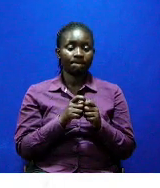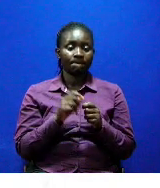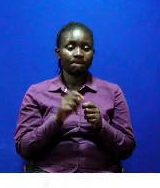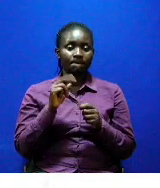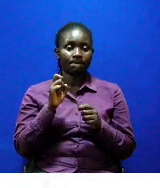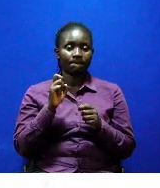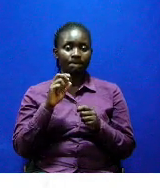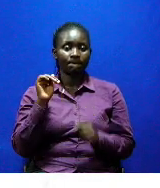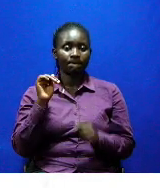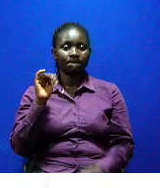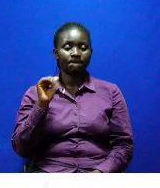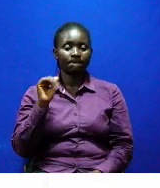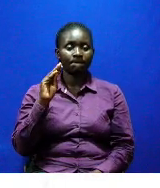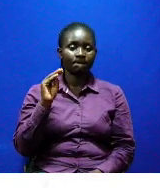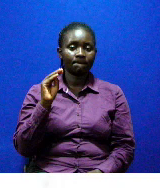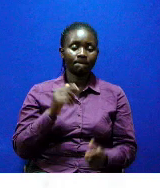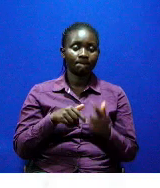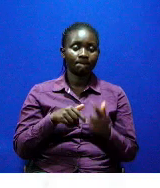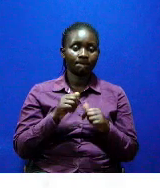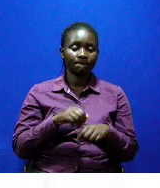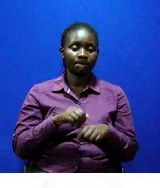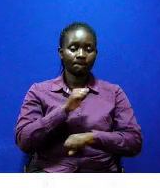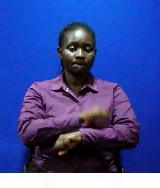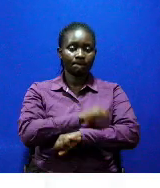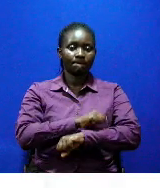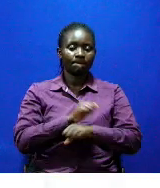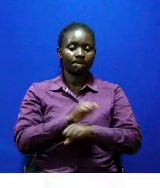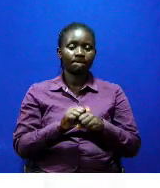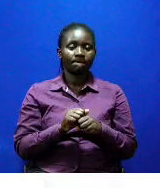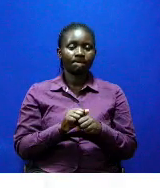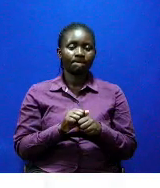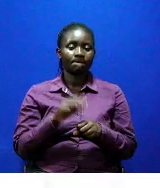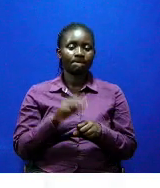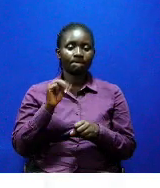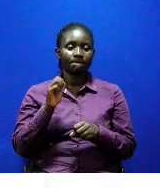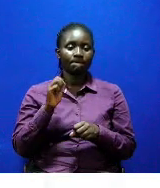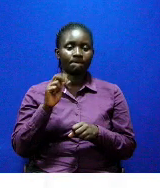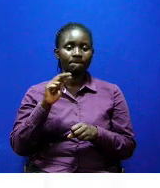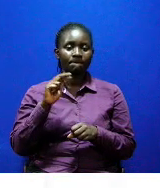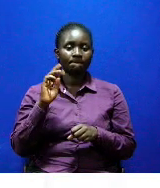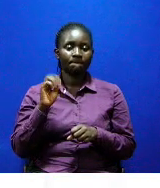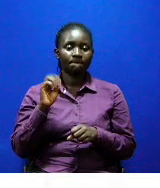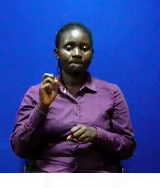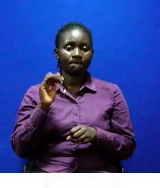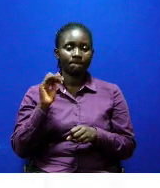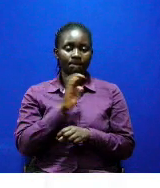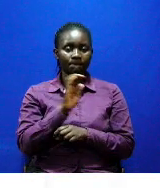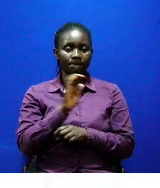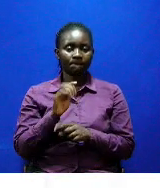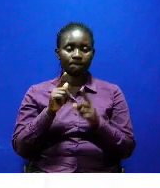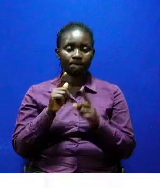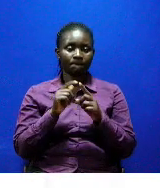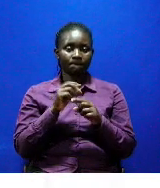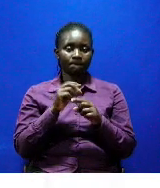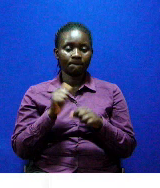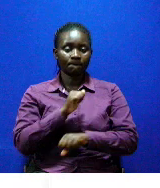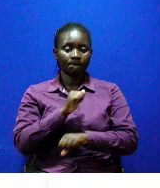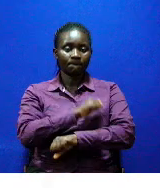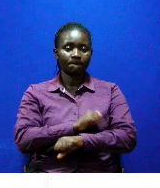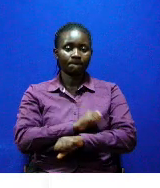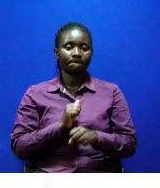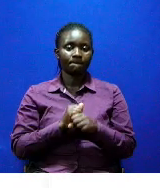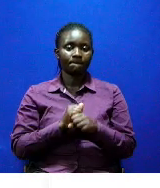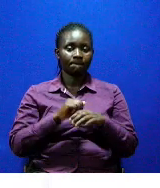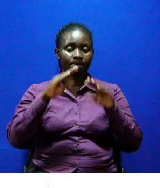nibe gosori ya rugby as chi skuru asense mu ya marami sub county bona ko bori kwa ruwa se chi skuru kwene ke buna abali mu be gosori